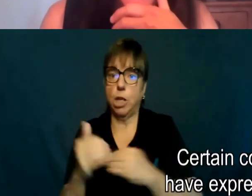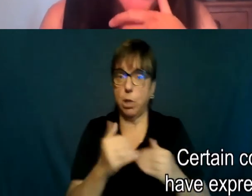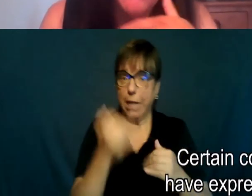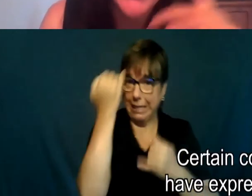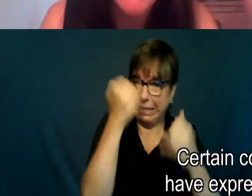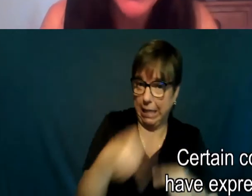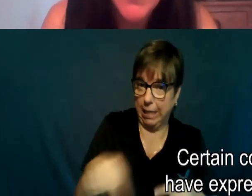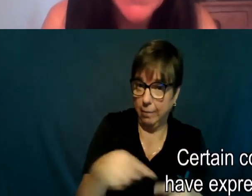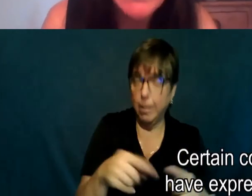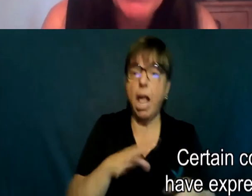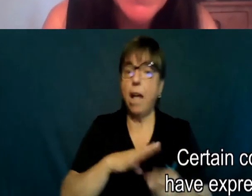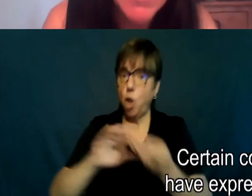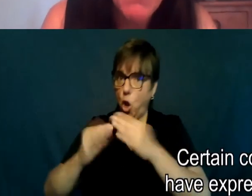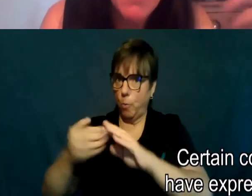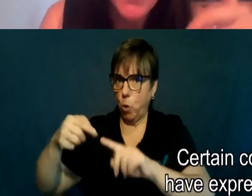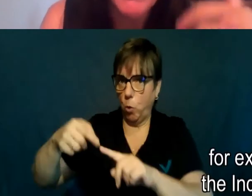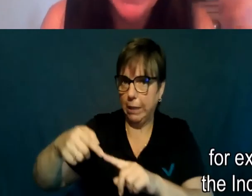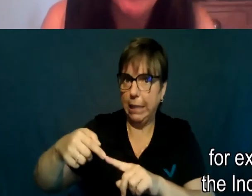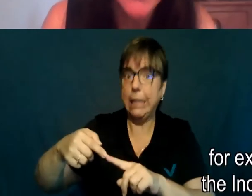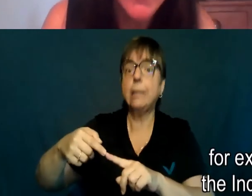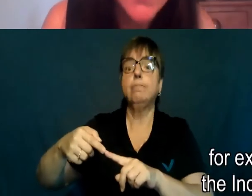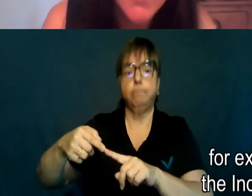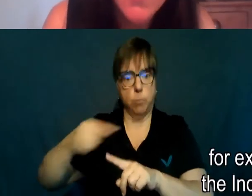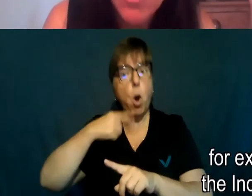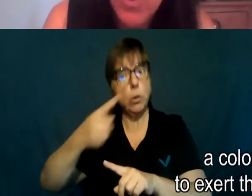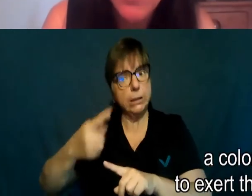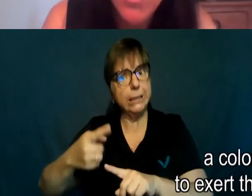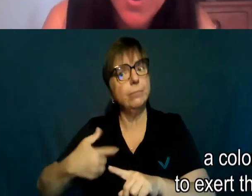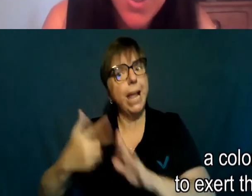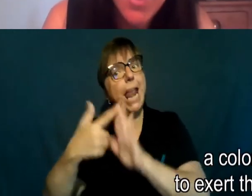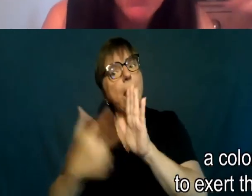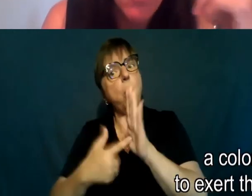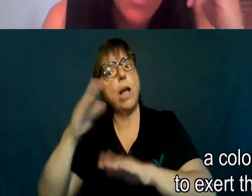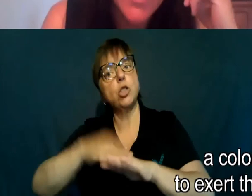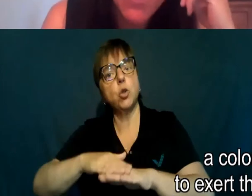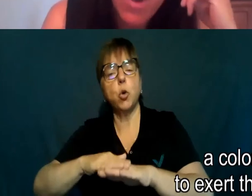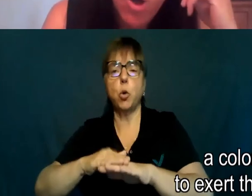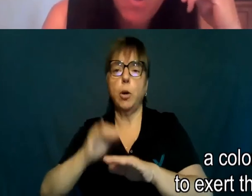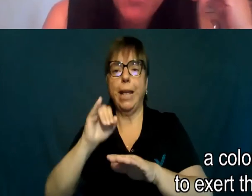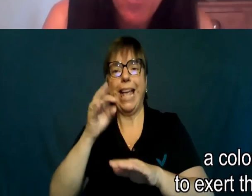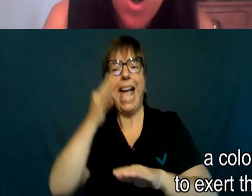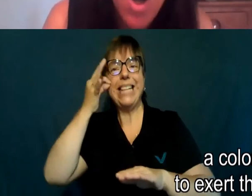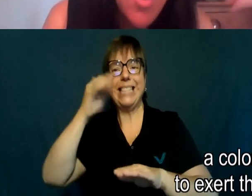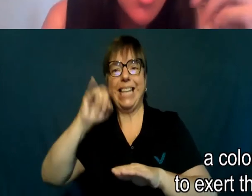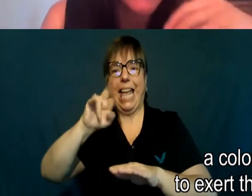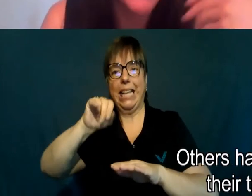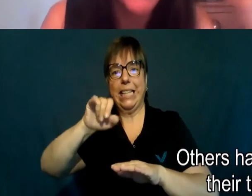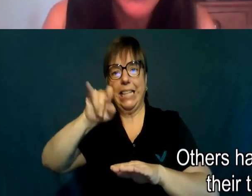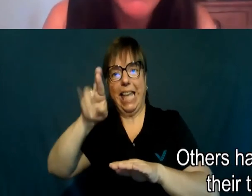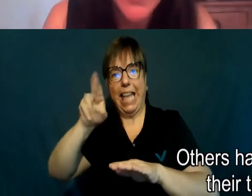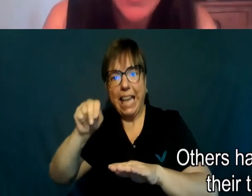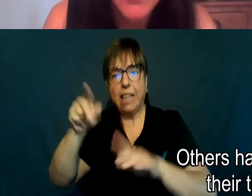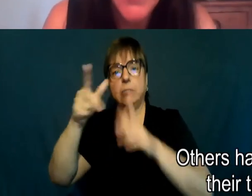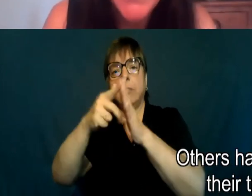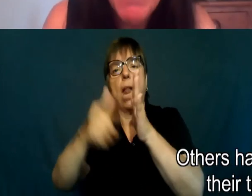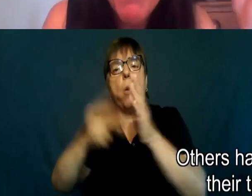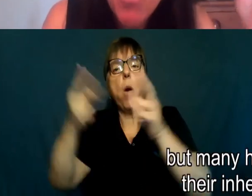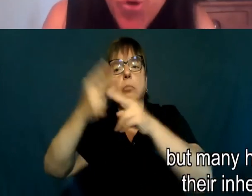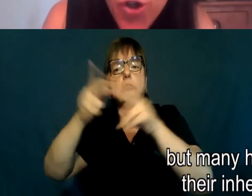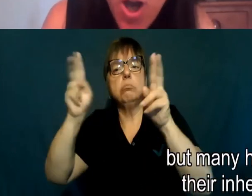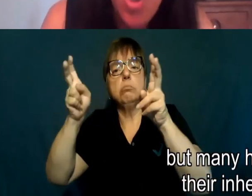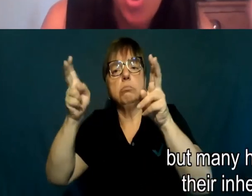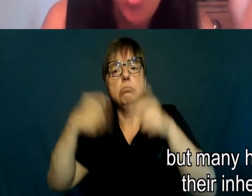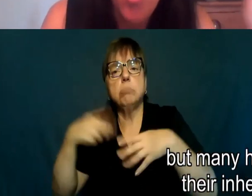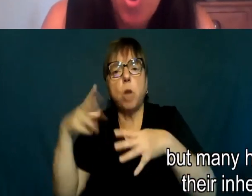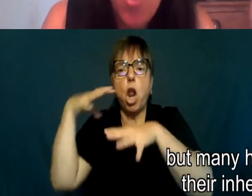Certaines communautés ont invoqué expressément, par exemple, la loi sur les Indiens, une loi coloniale pour asseoir leur pouvoir. D'autres ont invoqué leur traité,